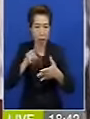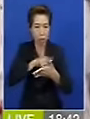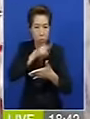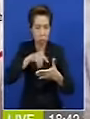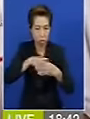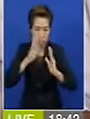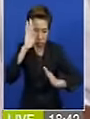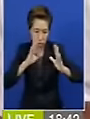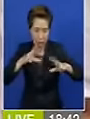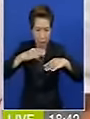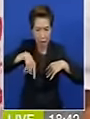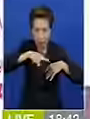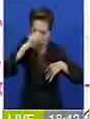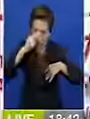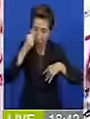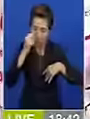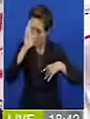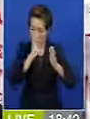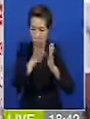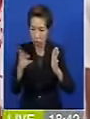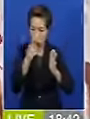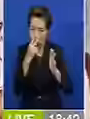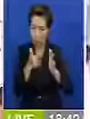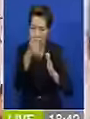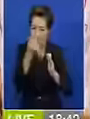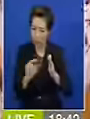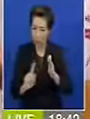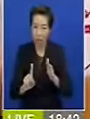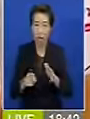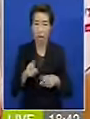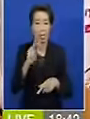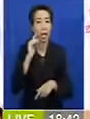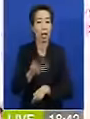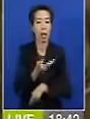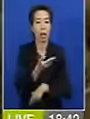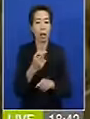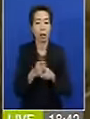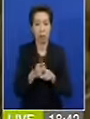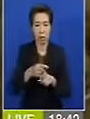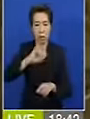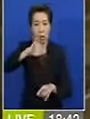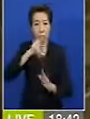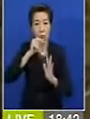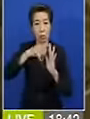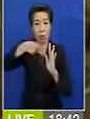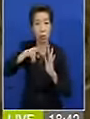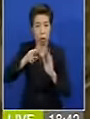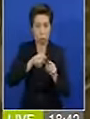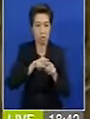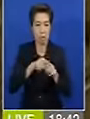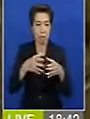ภายใน 7วันก็มีคุณจตุพรพรหมพันธ์ประธานนปชนี่แหละนะครับไปยื่นด้วยเชื่อมั่นว่าศาล